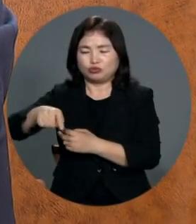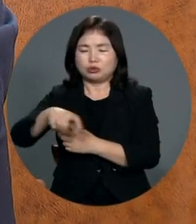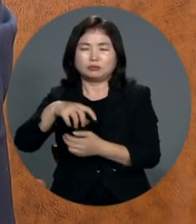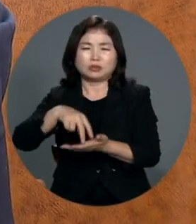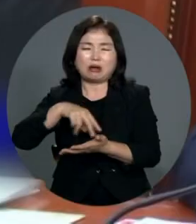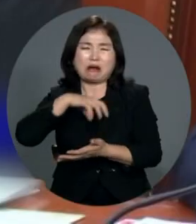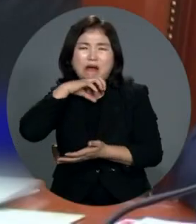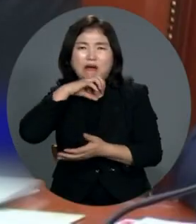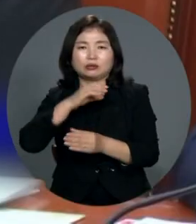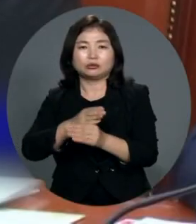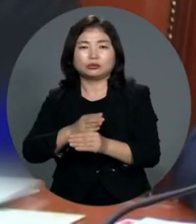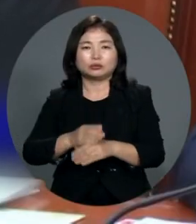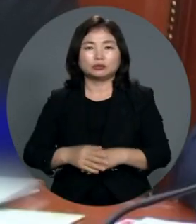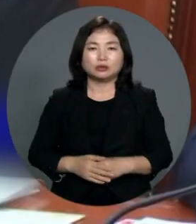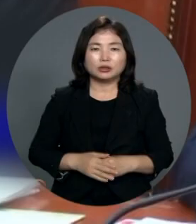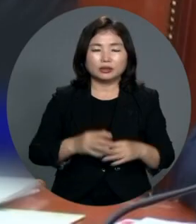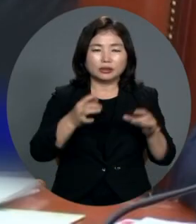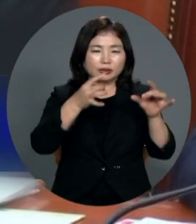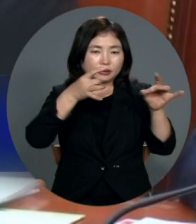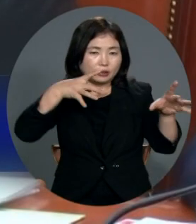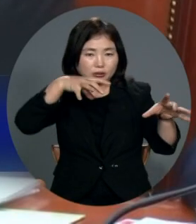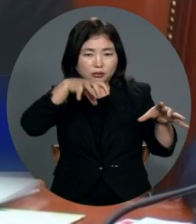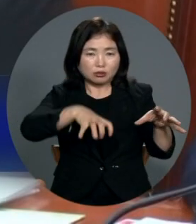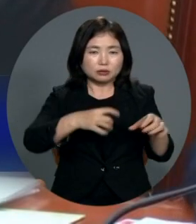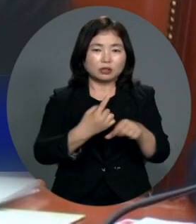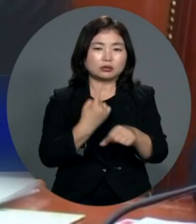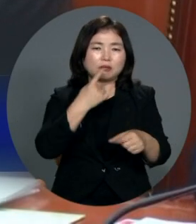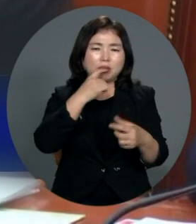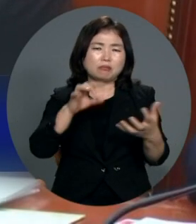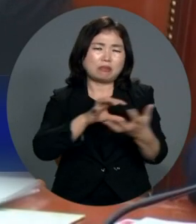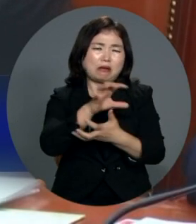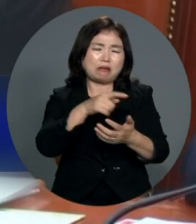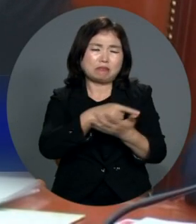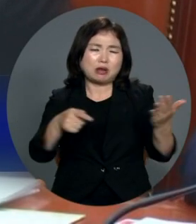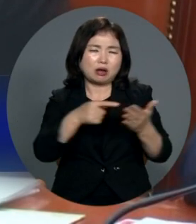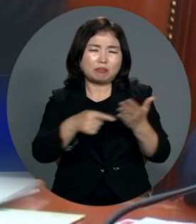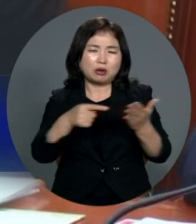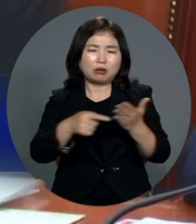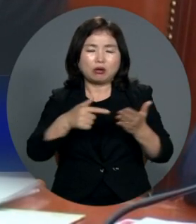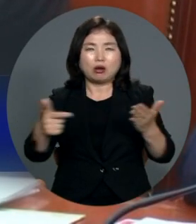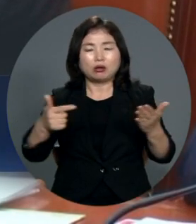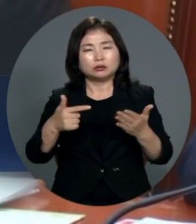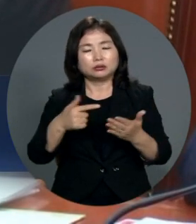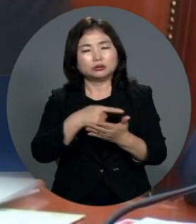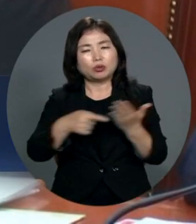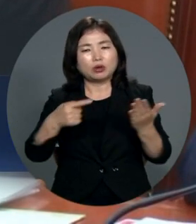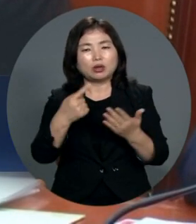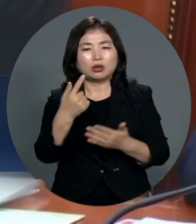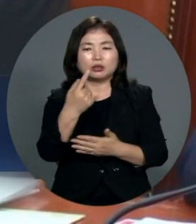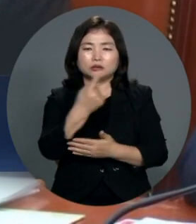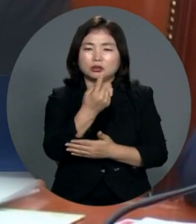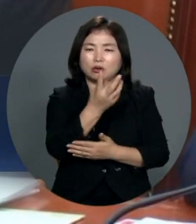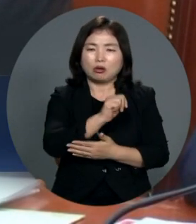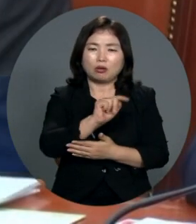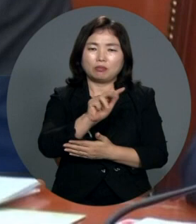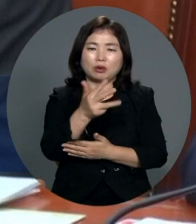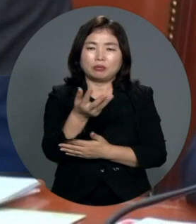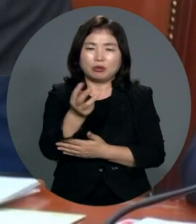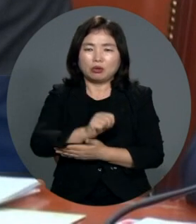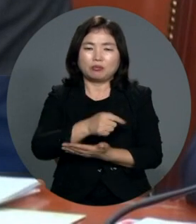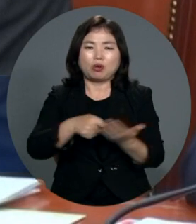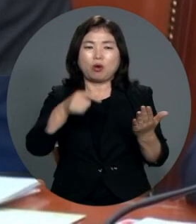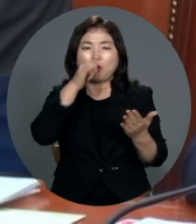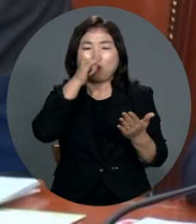있습니다. 예천에 작년에 물 날려가지고 한 천억, 800억 정도 피해를 입었습니다.